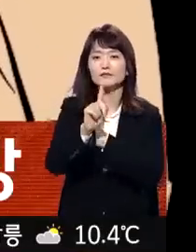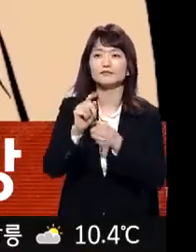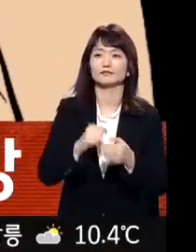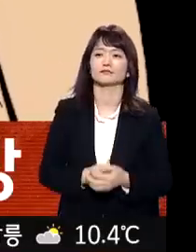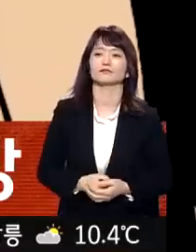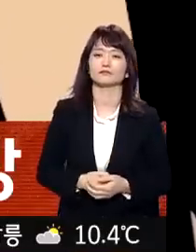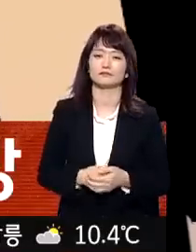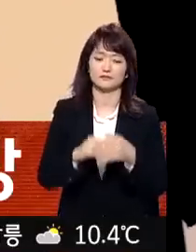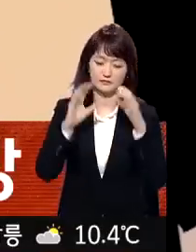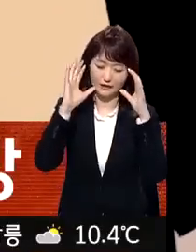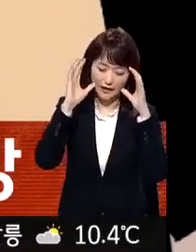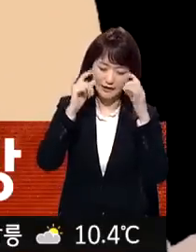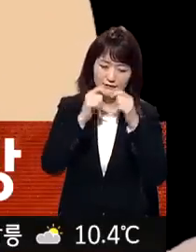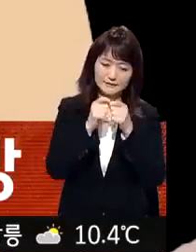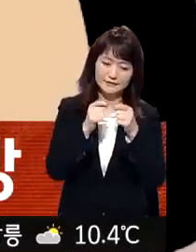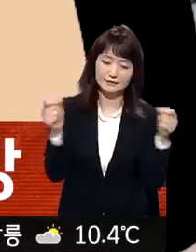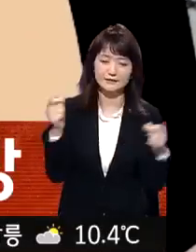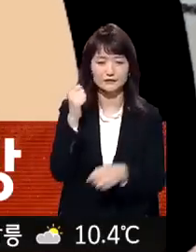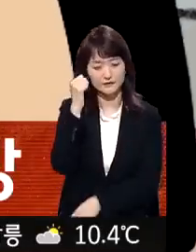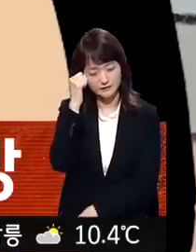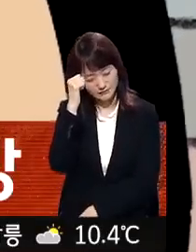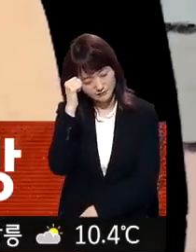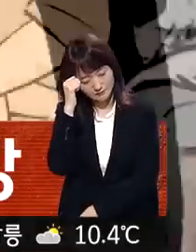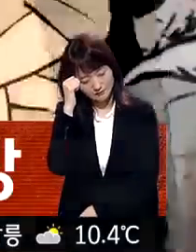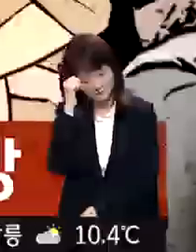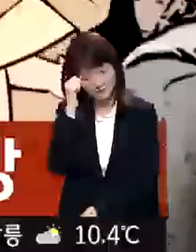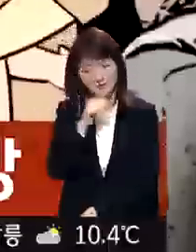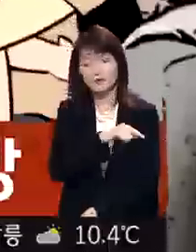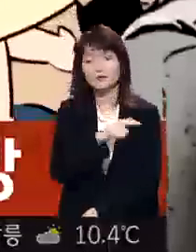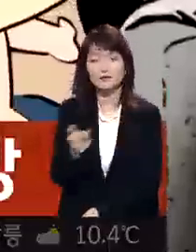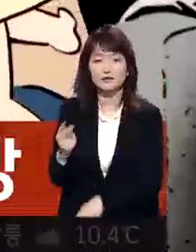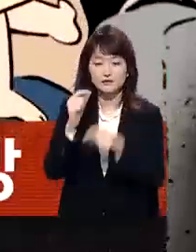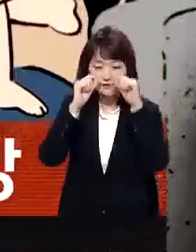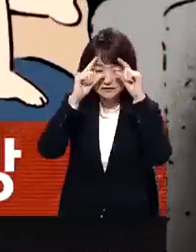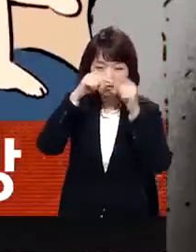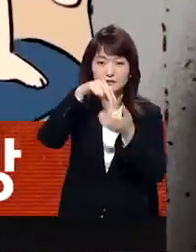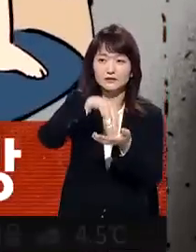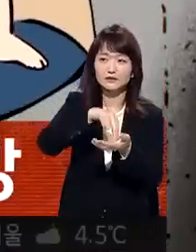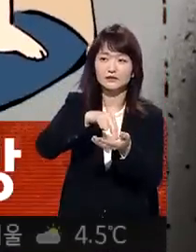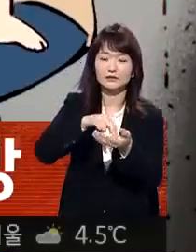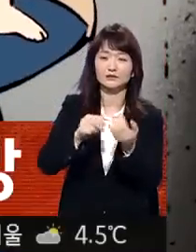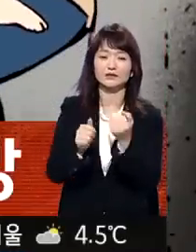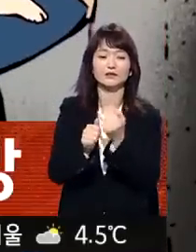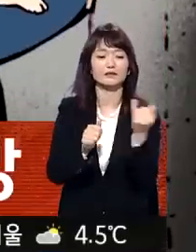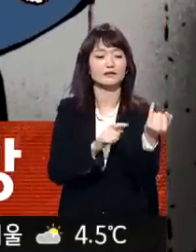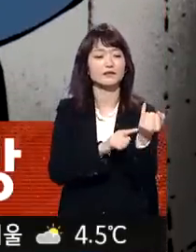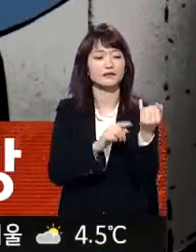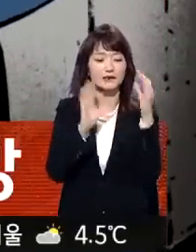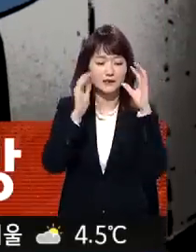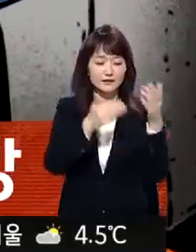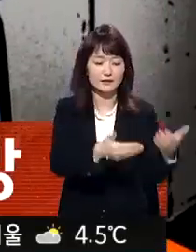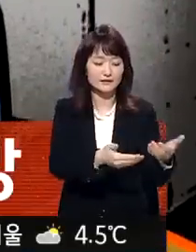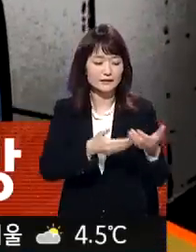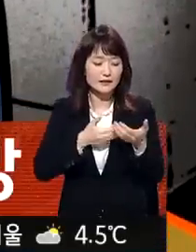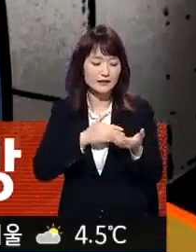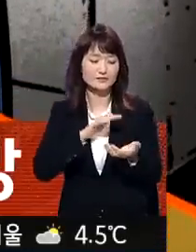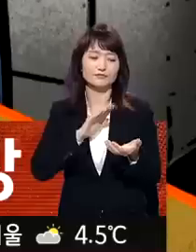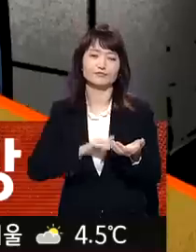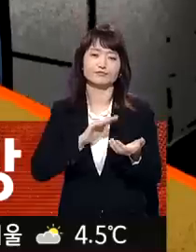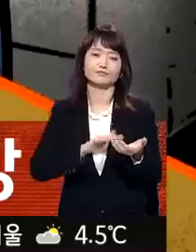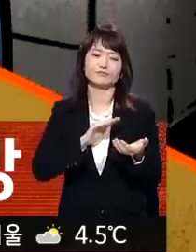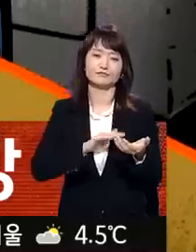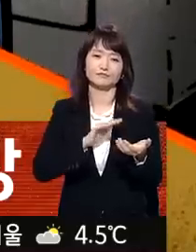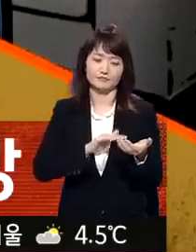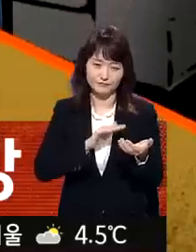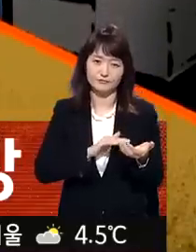자기 시작하잖아요. 그러니까 아이가 저녁에 막 깨고 이러면 이제 아내가 아이를 이제 자장 하고 이렇게 재우니까